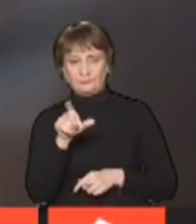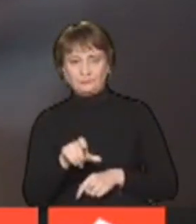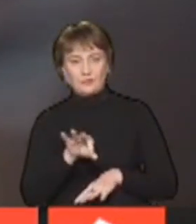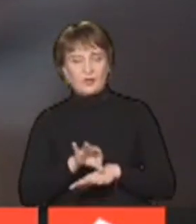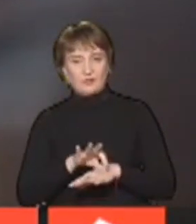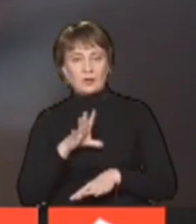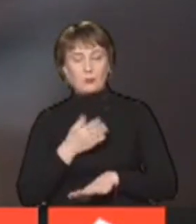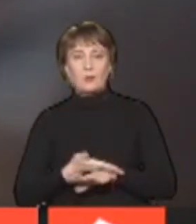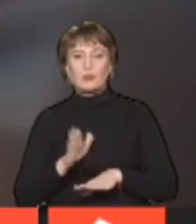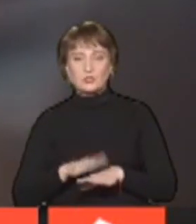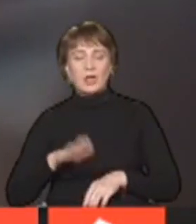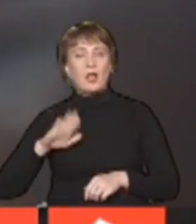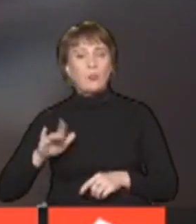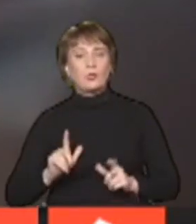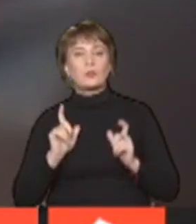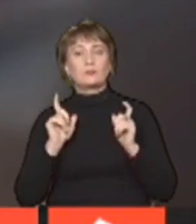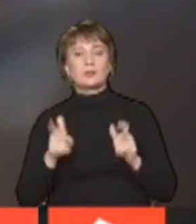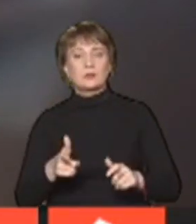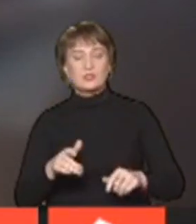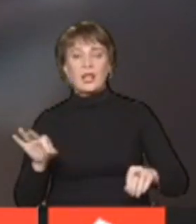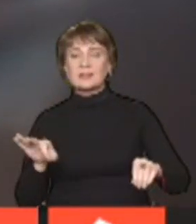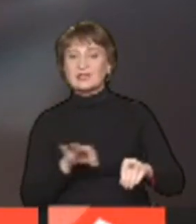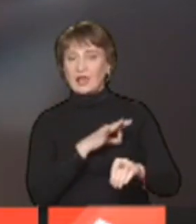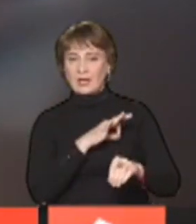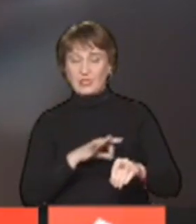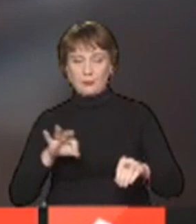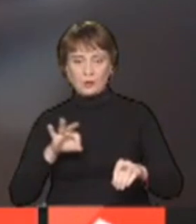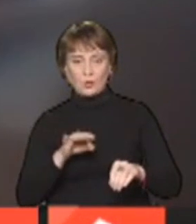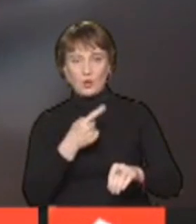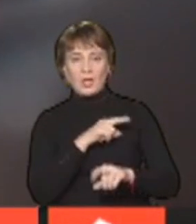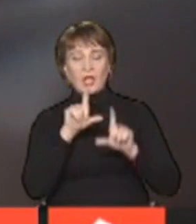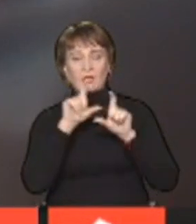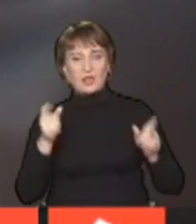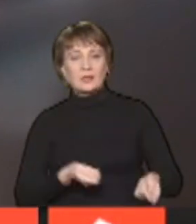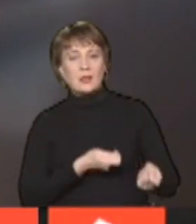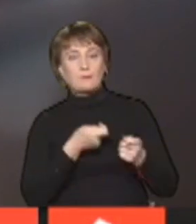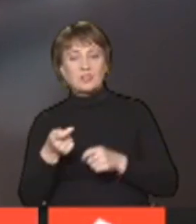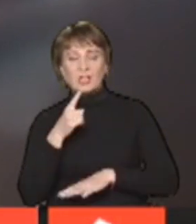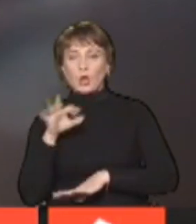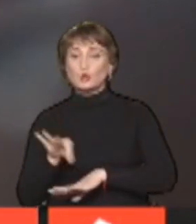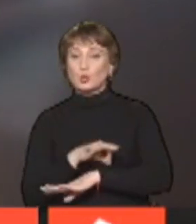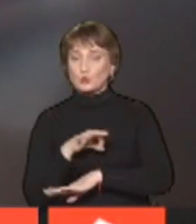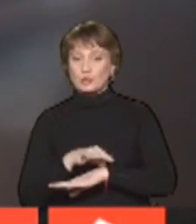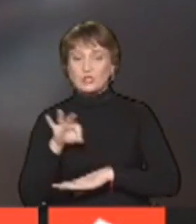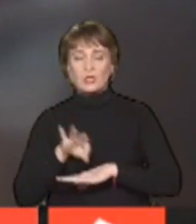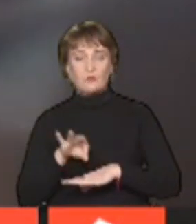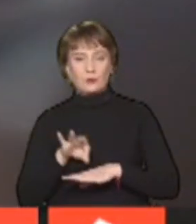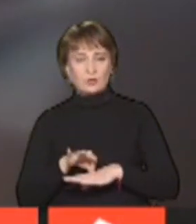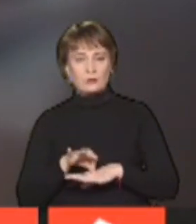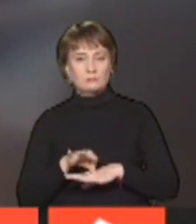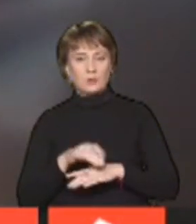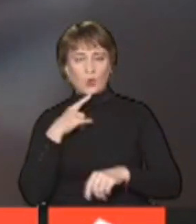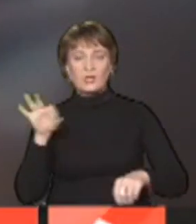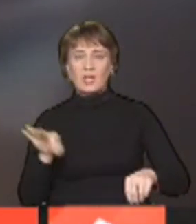однак зрештою погодилися. Скрипку, альт та партитуру в лікарню принесла дружина хворого. Чоловік грав по кілька